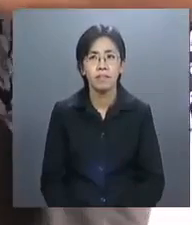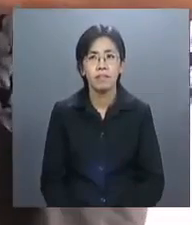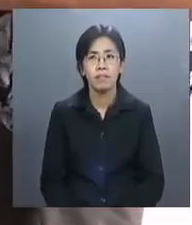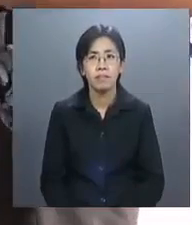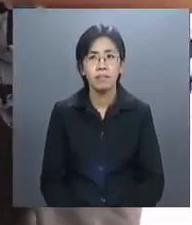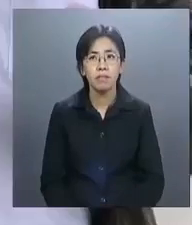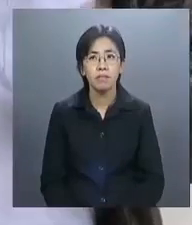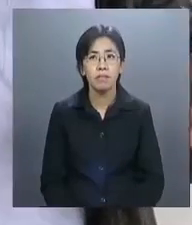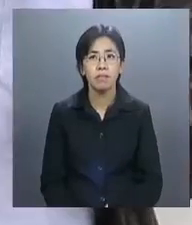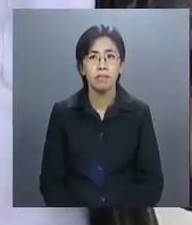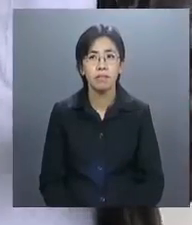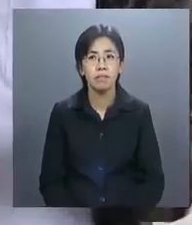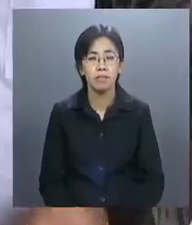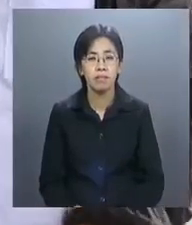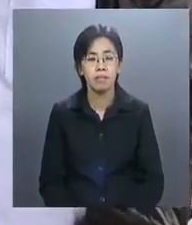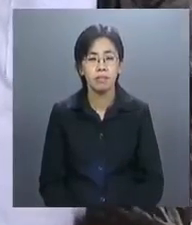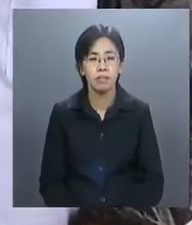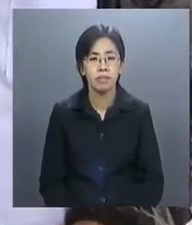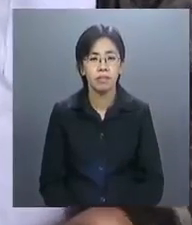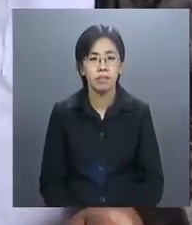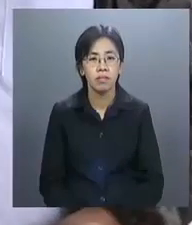ให้ฟ้องก็ขอให้เพิ่ม